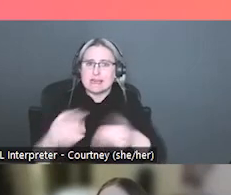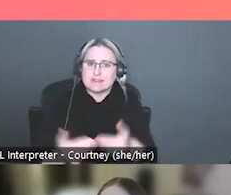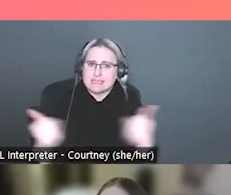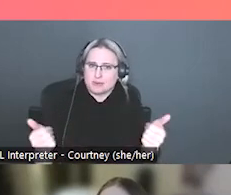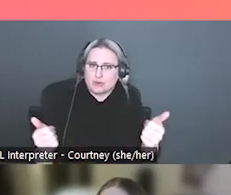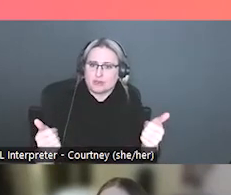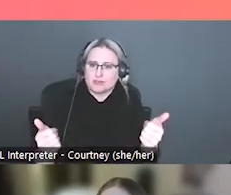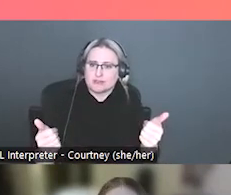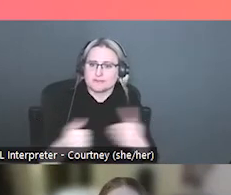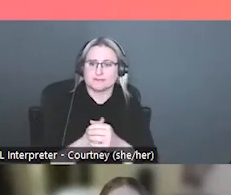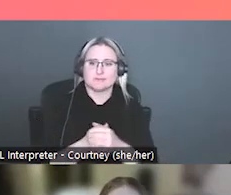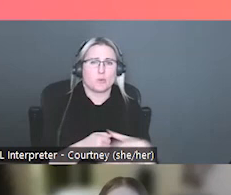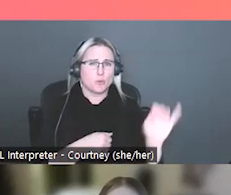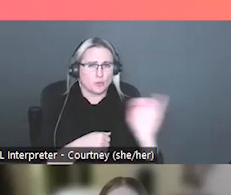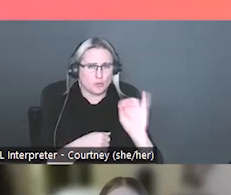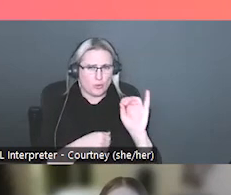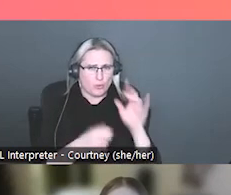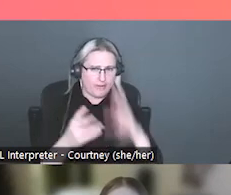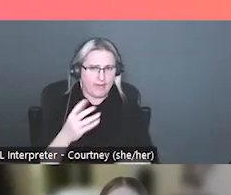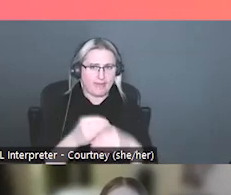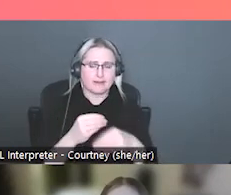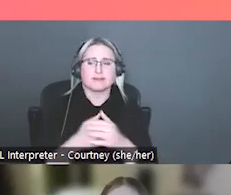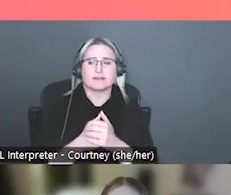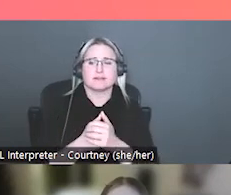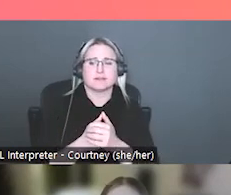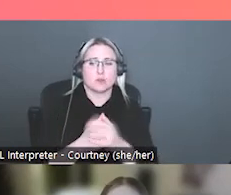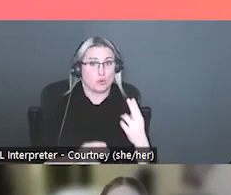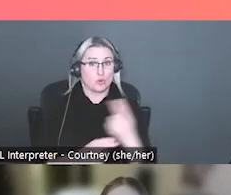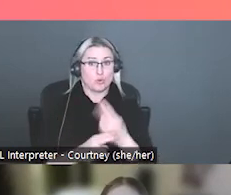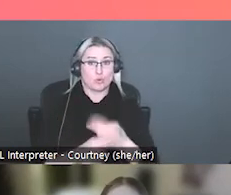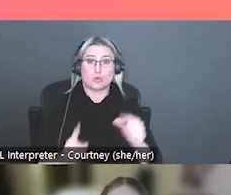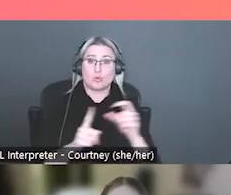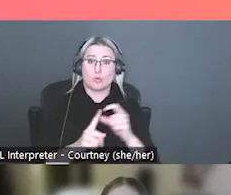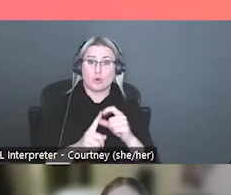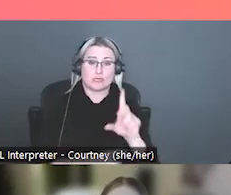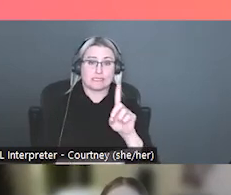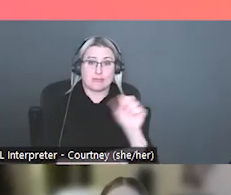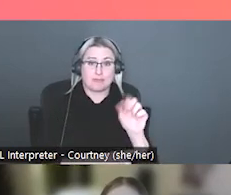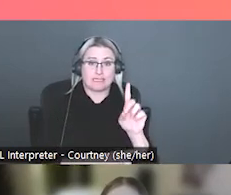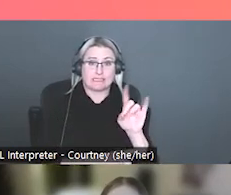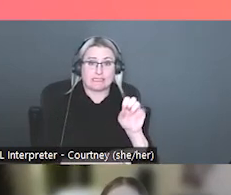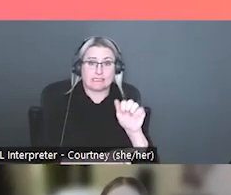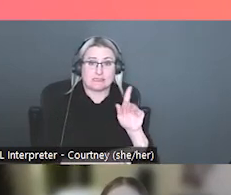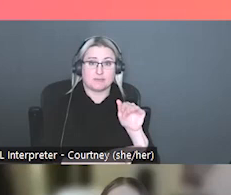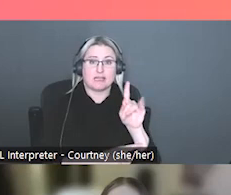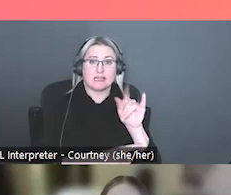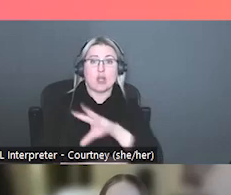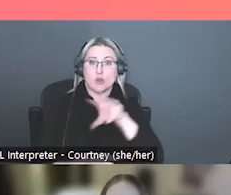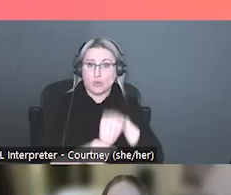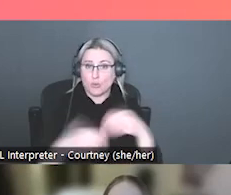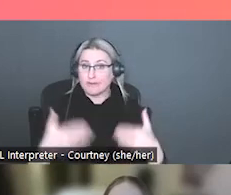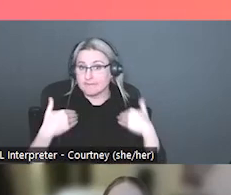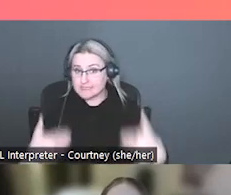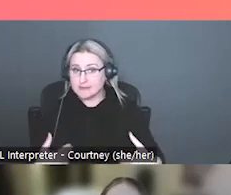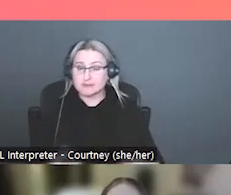et de l'intégrer à la personne plutôt que de le séparer de la personne. Je vais aussi noter que lorsqu'on utilise le terme handicap, cela